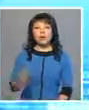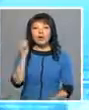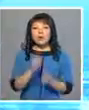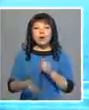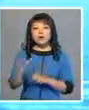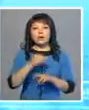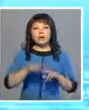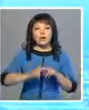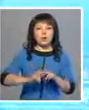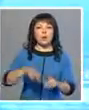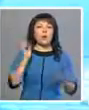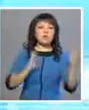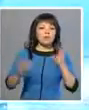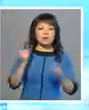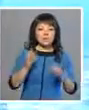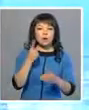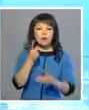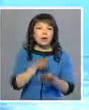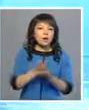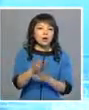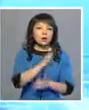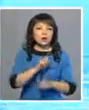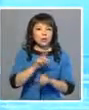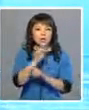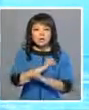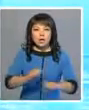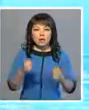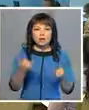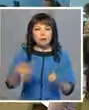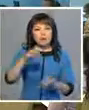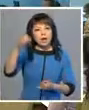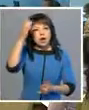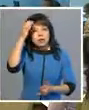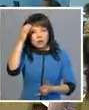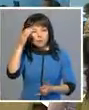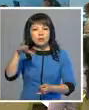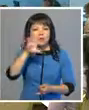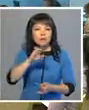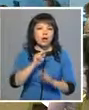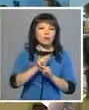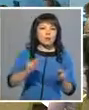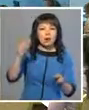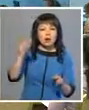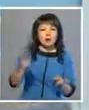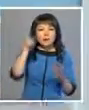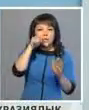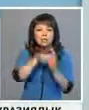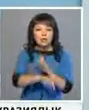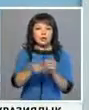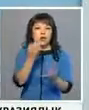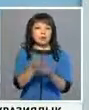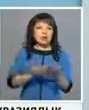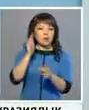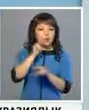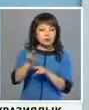Барлық университеттер бір бағытта жұмыс істемеу керек. Бір елде бірнеше университет болса, бірі ғылыми, екіншісі педагогика саласына терең ізденіс жасаған